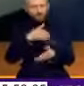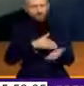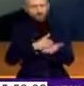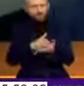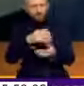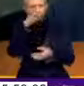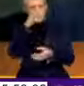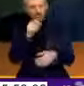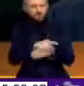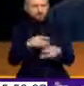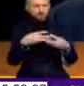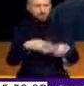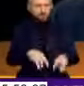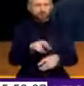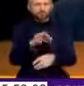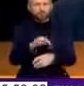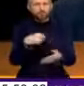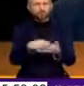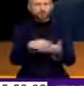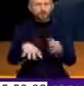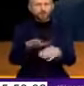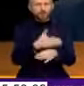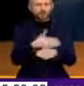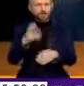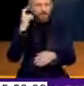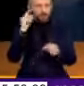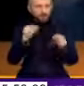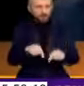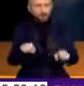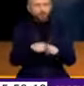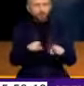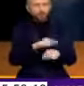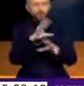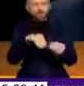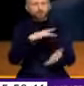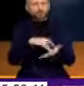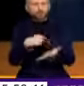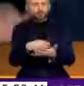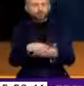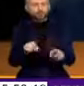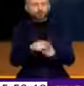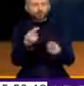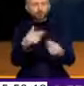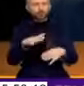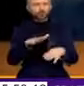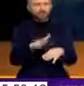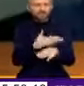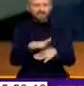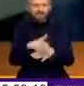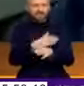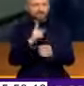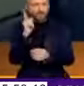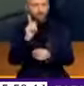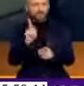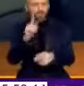вказівки міністерств. По бюджет весь розподіляється в Києві. Все одно загальноміський бюджет, все одно гроші діляться зверху.